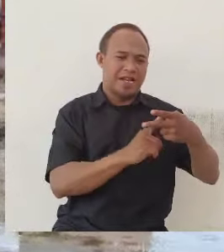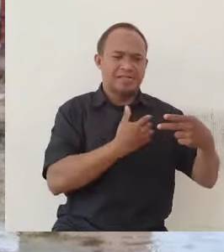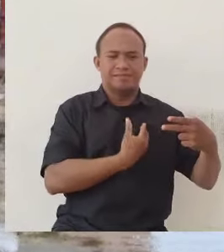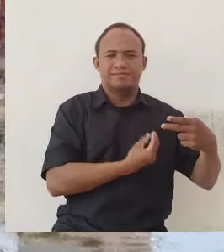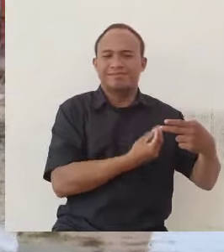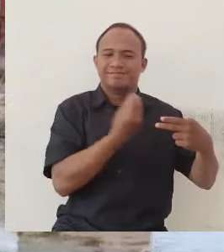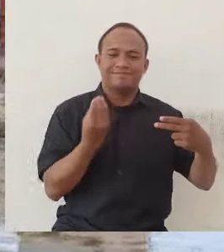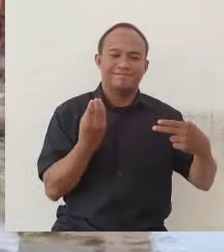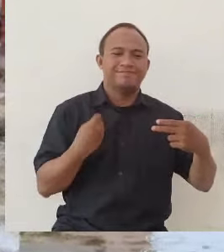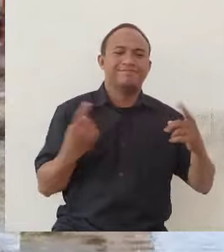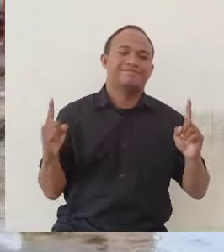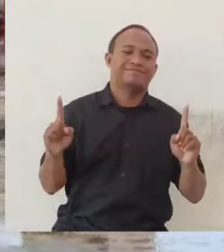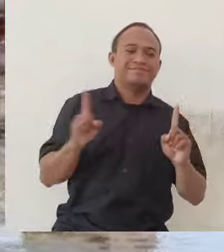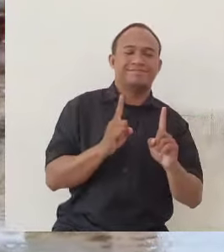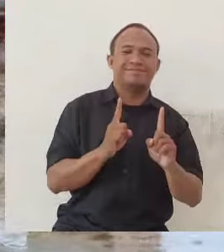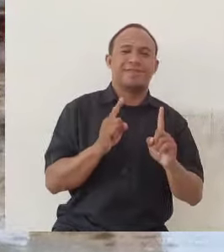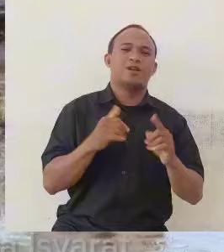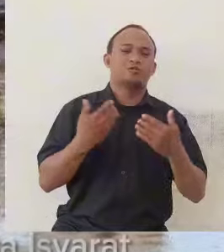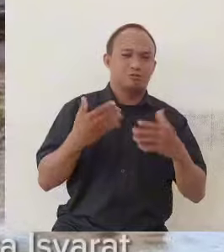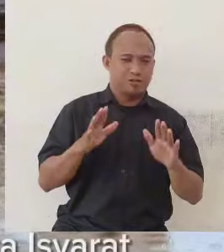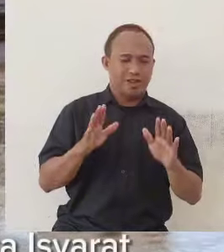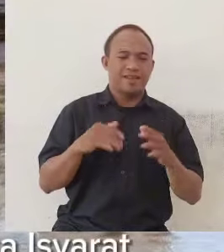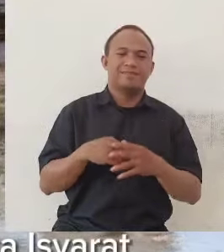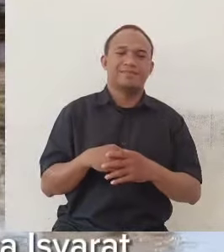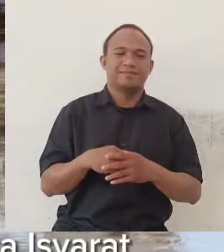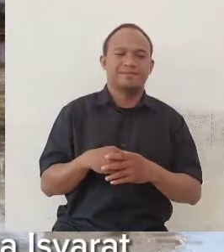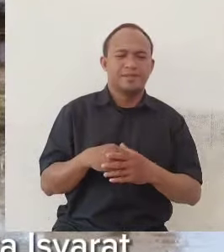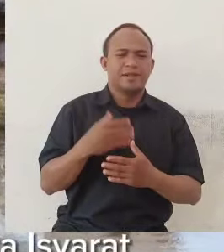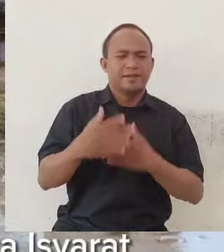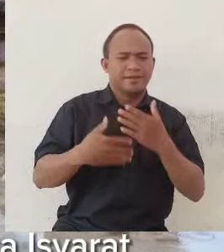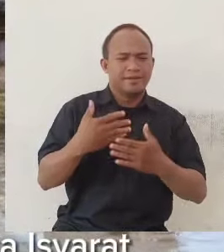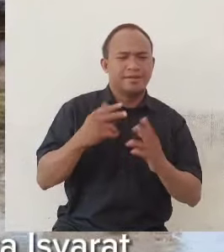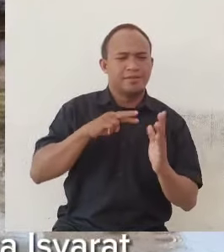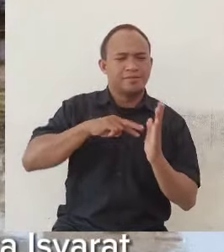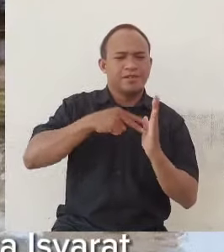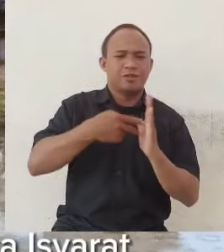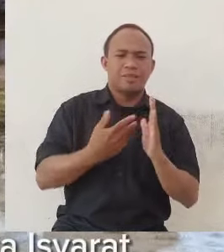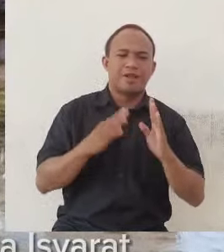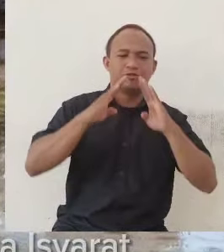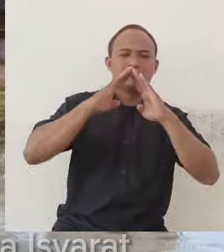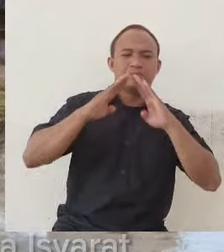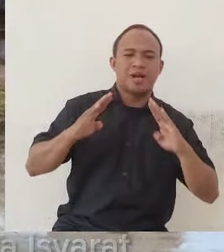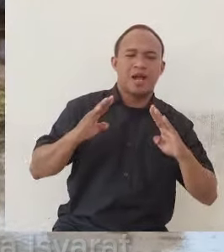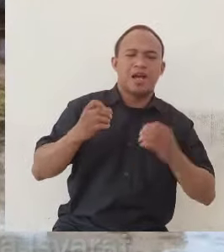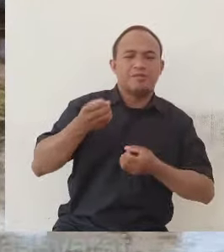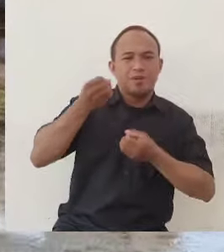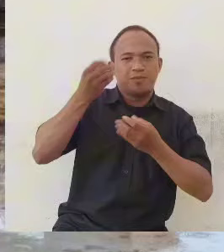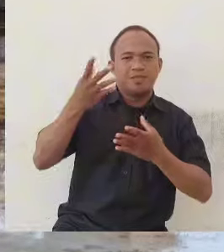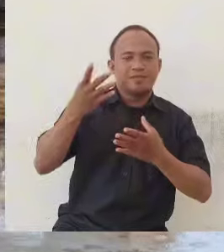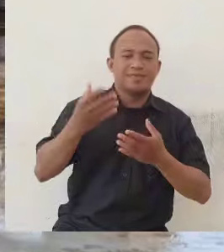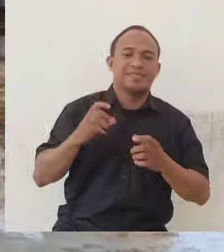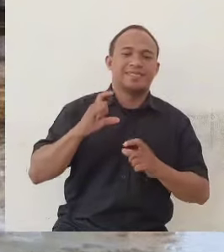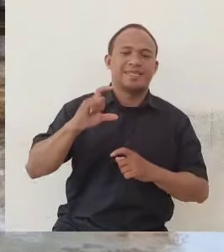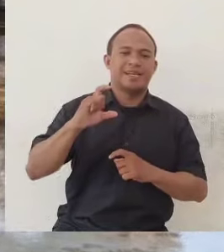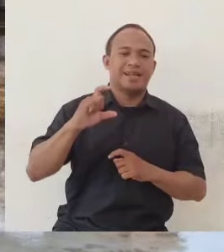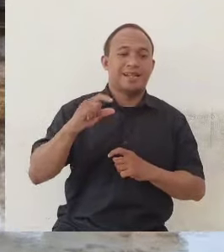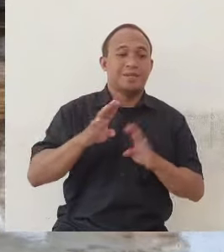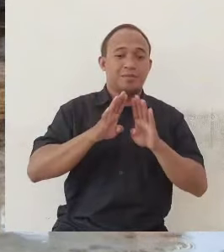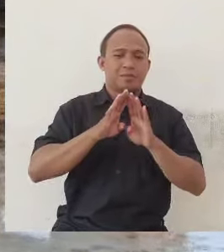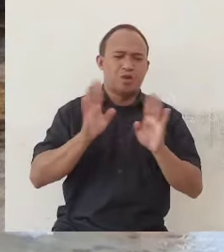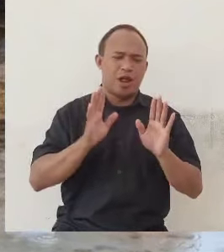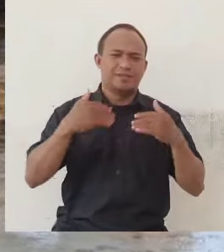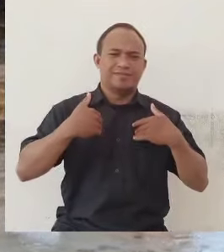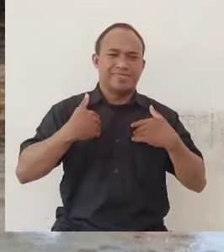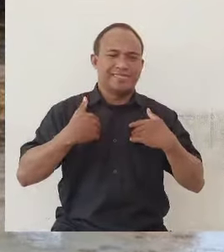Rizka. Dan saat ini kami sudah berada di Badaya Pobu Ide, merupakan salah satu rumah adat Gorontalo yang saat ini sudah dijadikan Geopark Information Center.